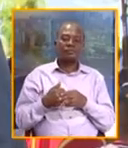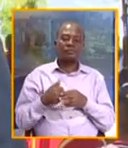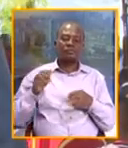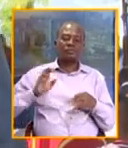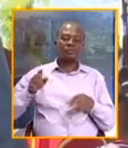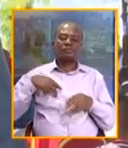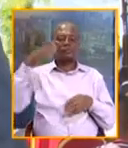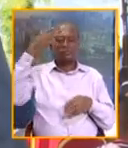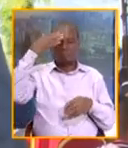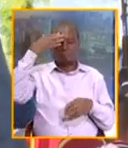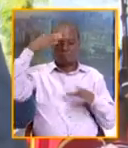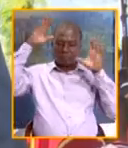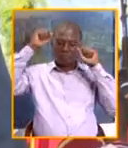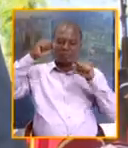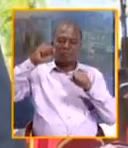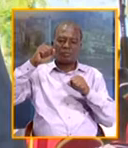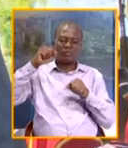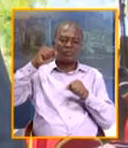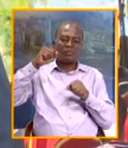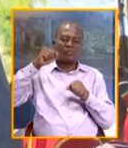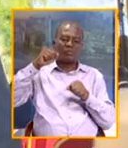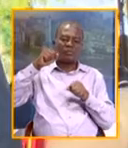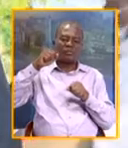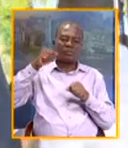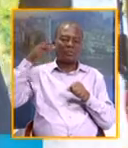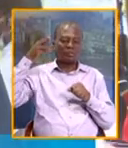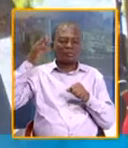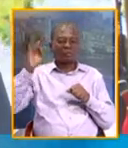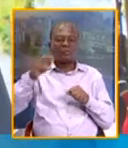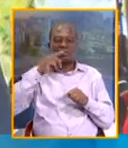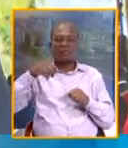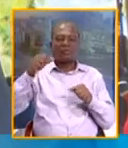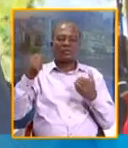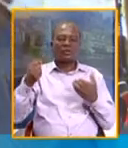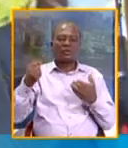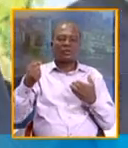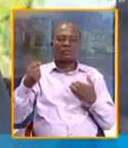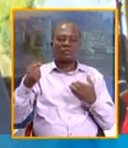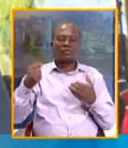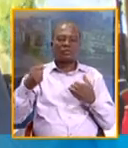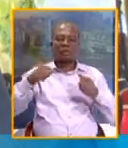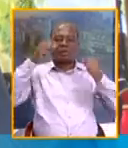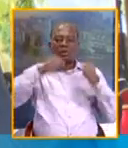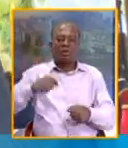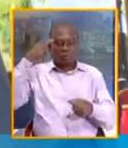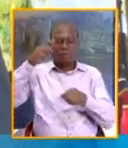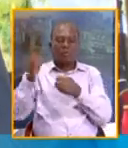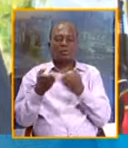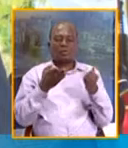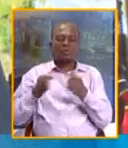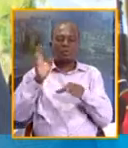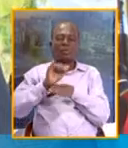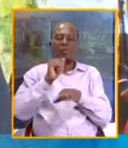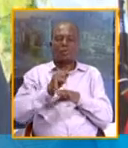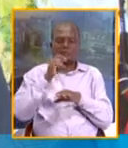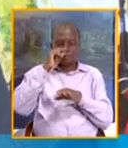le président alassane ouattara et au pouvoir vous servir la population développer la côte d'ivoire et faire gagner